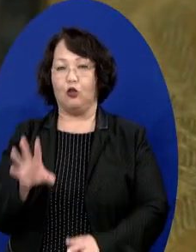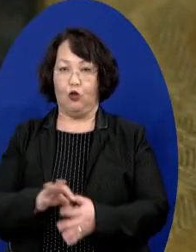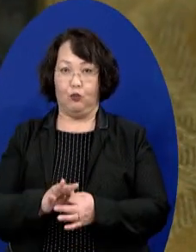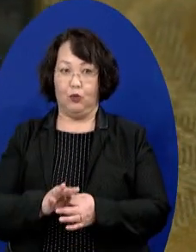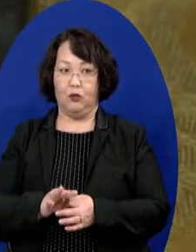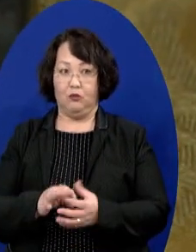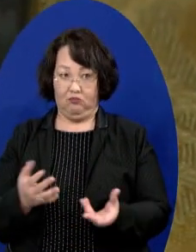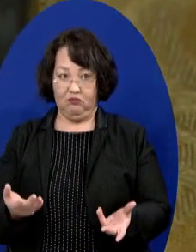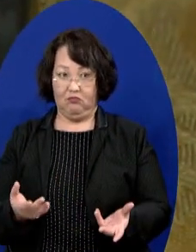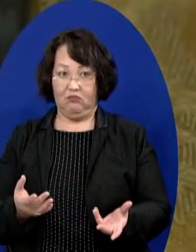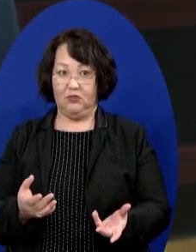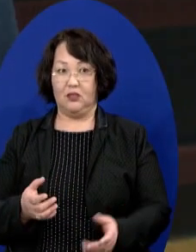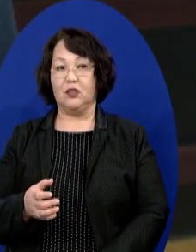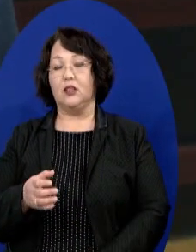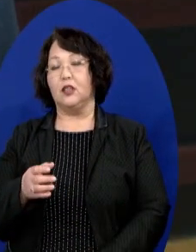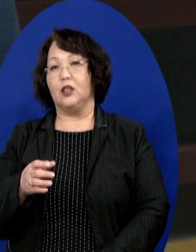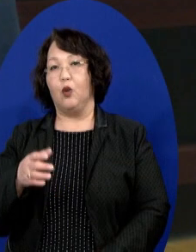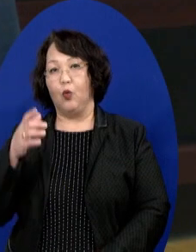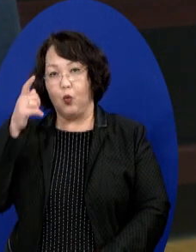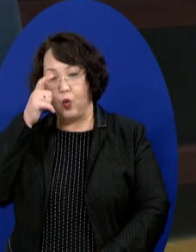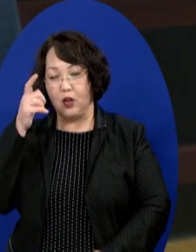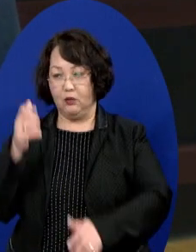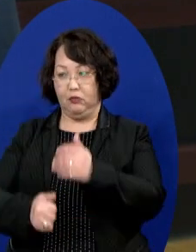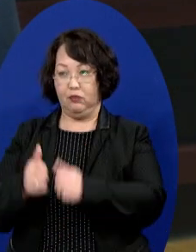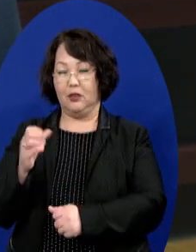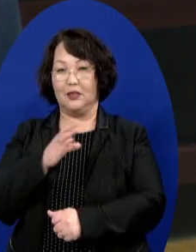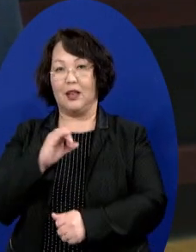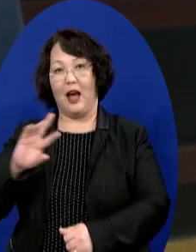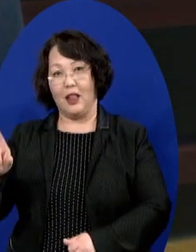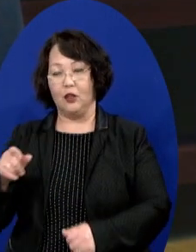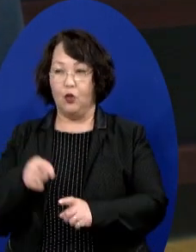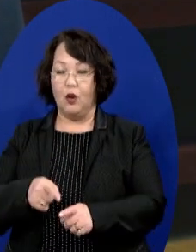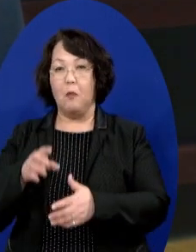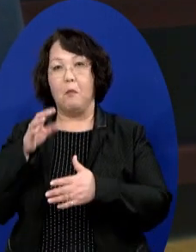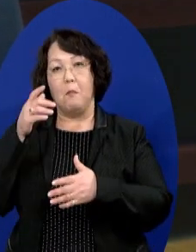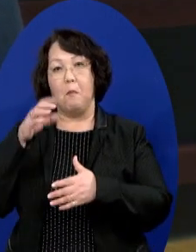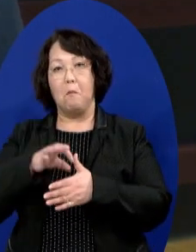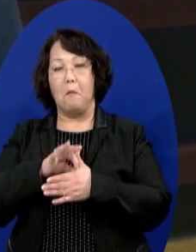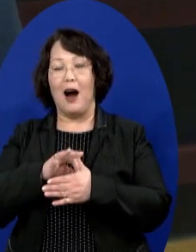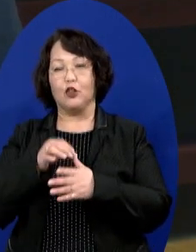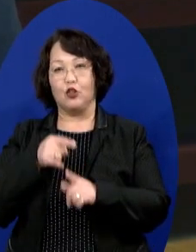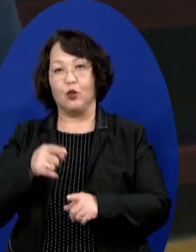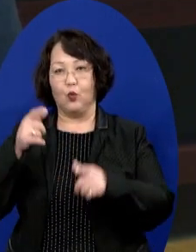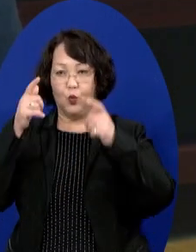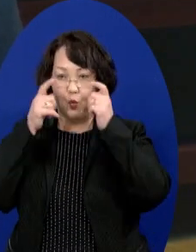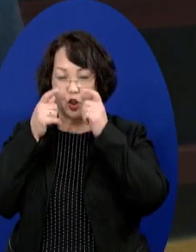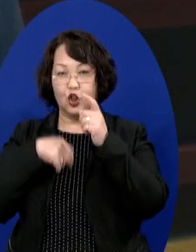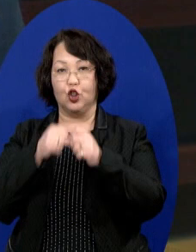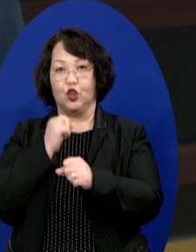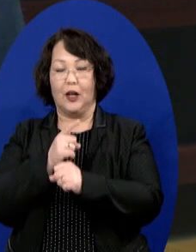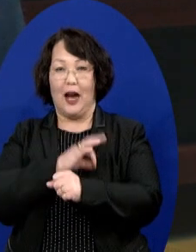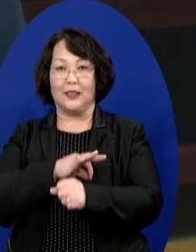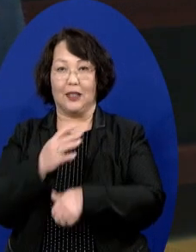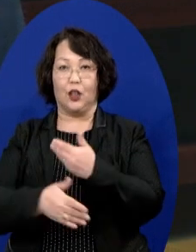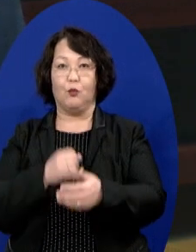хийдүүдээр хийж байгаа учраас сайлийн үнэт гэдэг юм уу, махны чиглийн үхэрч гэдэг юм уу, ийм одоо зориултэр хэрэглэхэд бол нөгөө